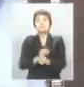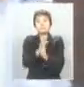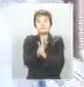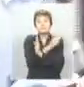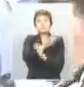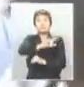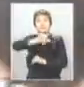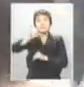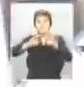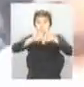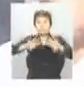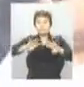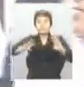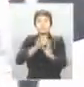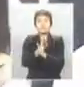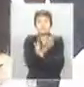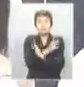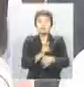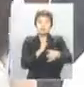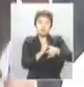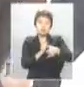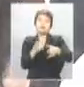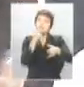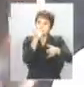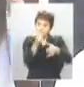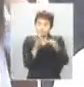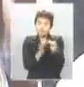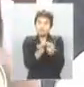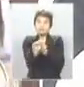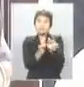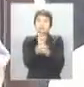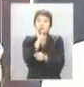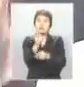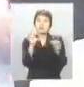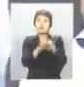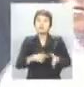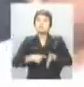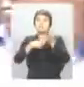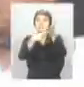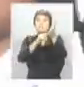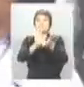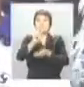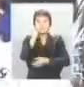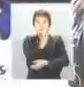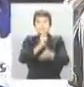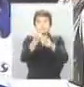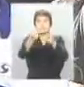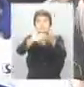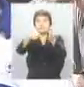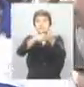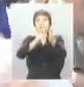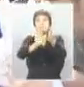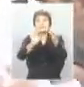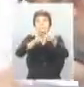อดผู้นำอาเซียนจะมีการให้สัมภาษณ์หรือแถลงความชัดเจนในการยื่นทูลเกล้าทูลกระหม่อมร่างพระราชกฤษฎีก